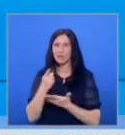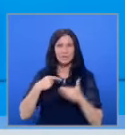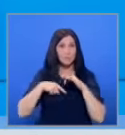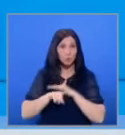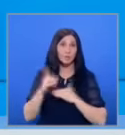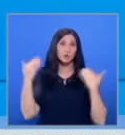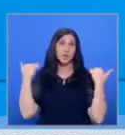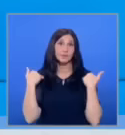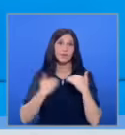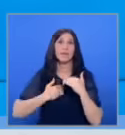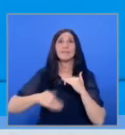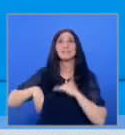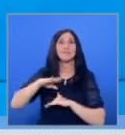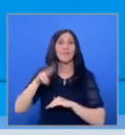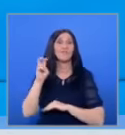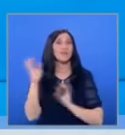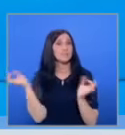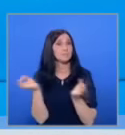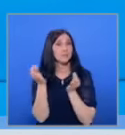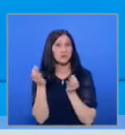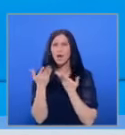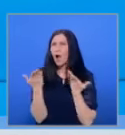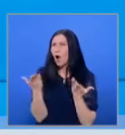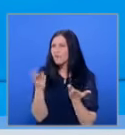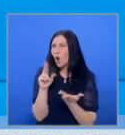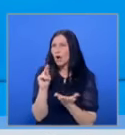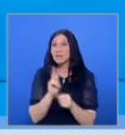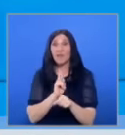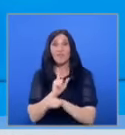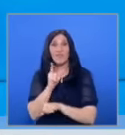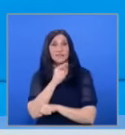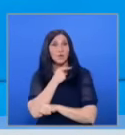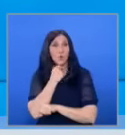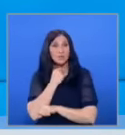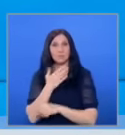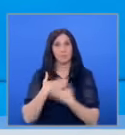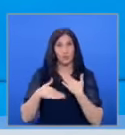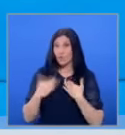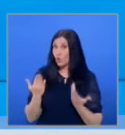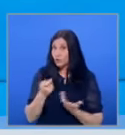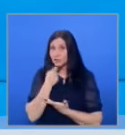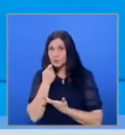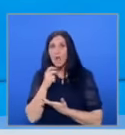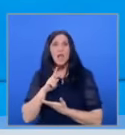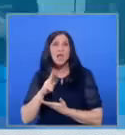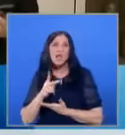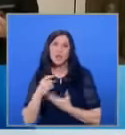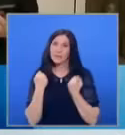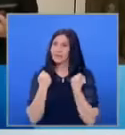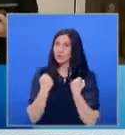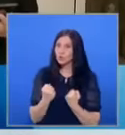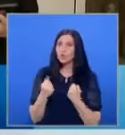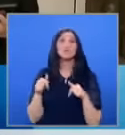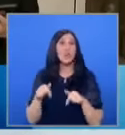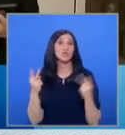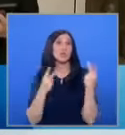да се кандидатства за над 20 специалности. Какво казаха 12-класниците, доволни ли са от изпита или той ги затрудни?